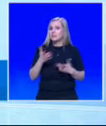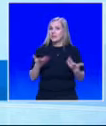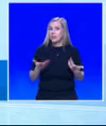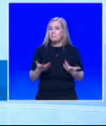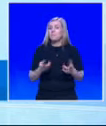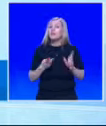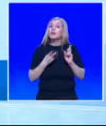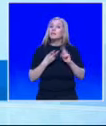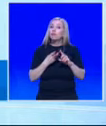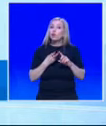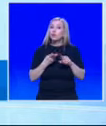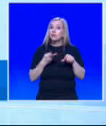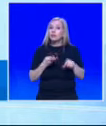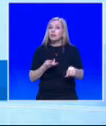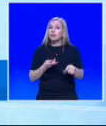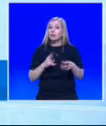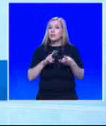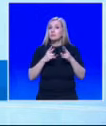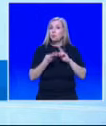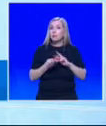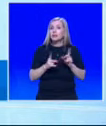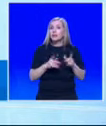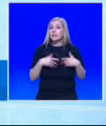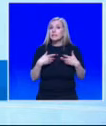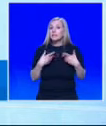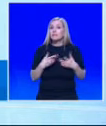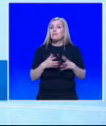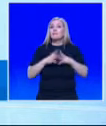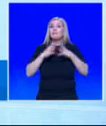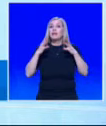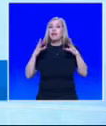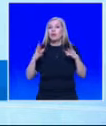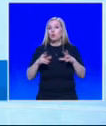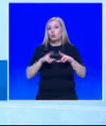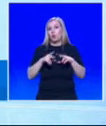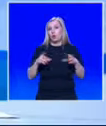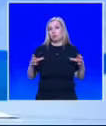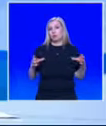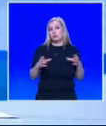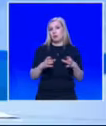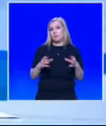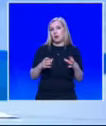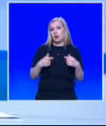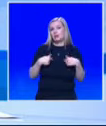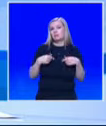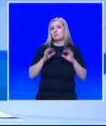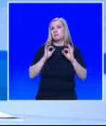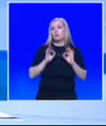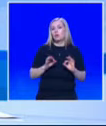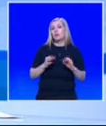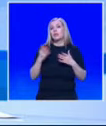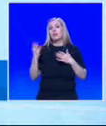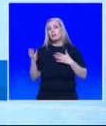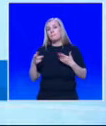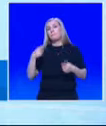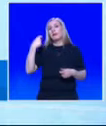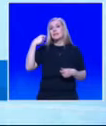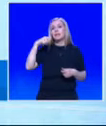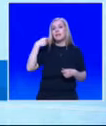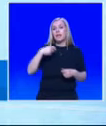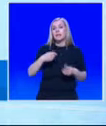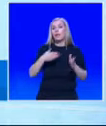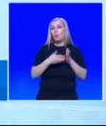част от тези промени не касаят, не изискват Велико народно събрание. Сигурен съм, че дали президента, дали опозицията